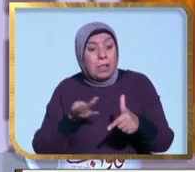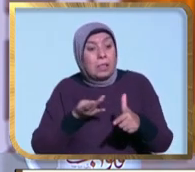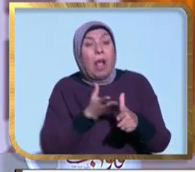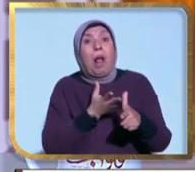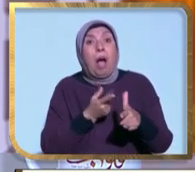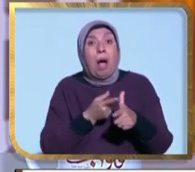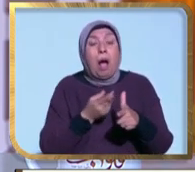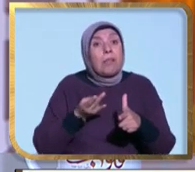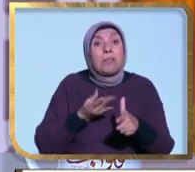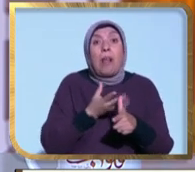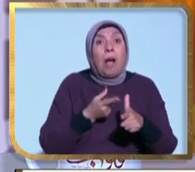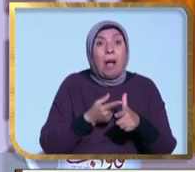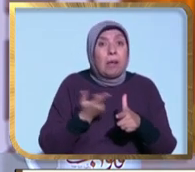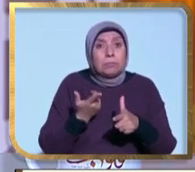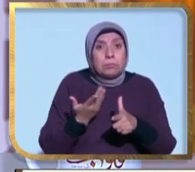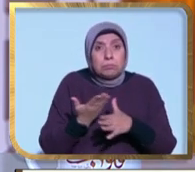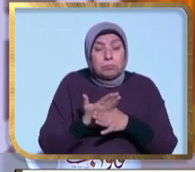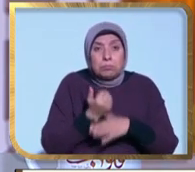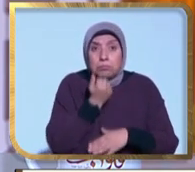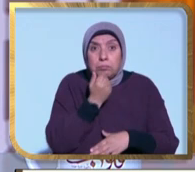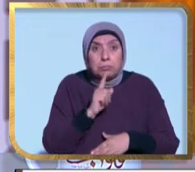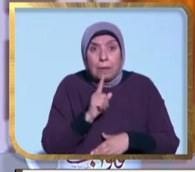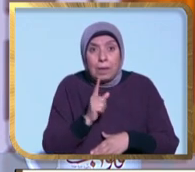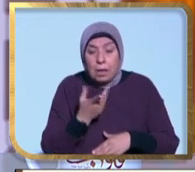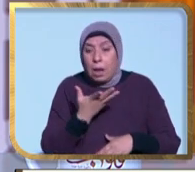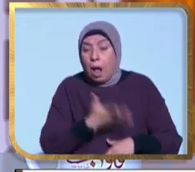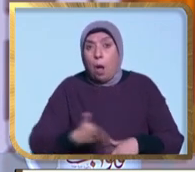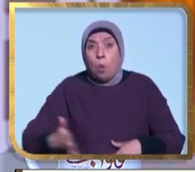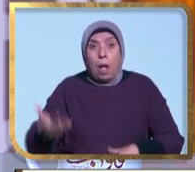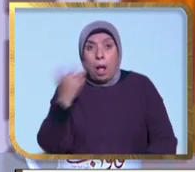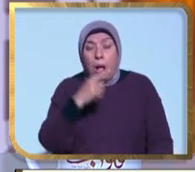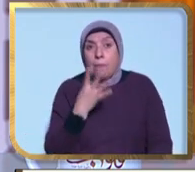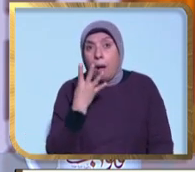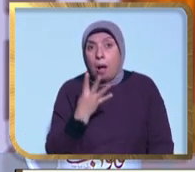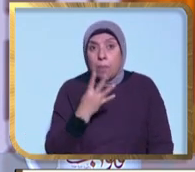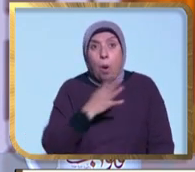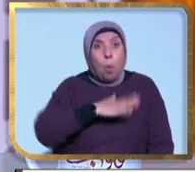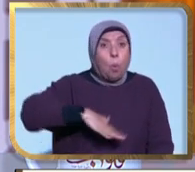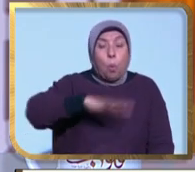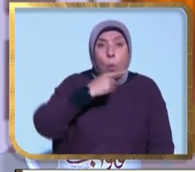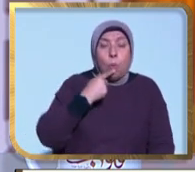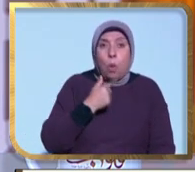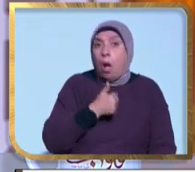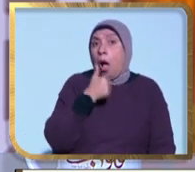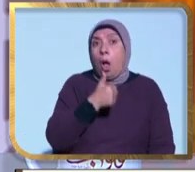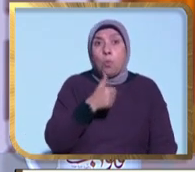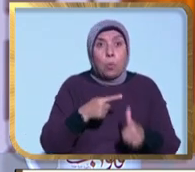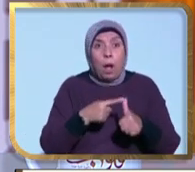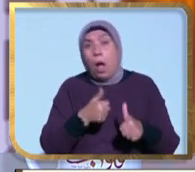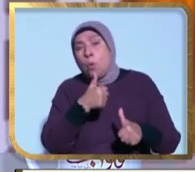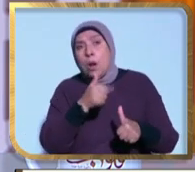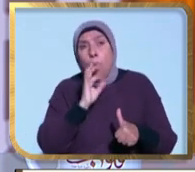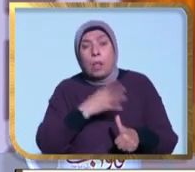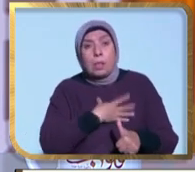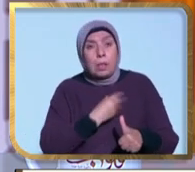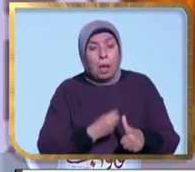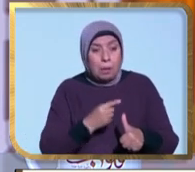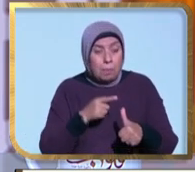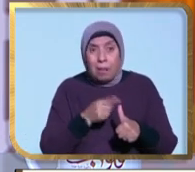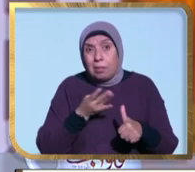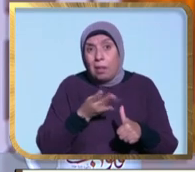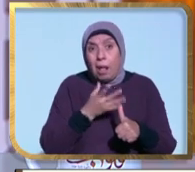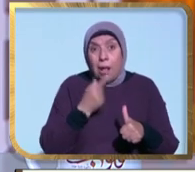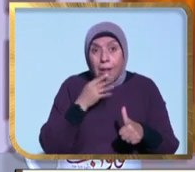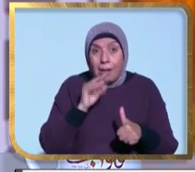سبب وعنده اربع ولاد واسم القطيع عليه عقد الزواج من اخطر العقود في الشريعه